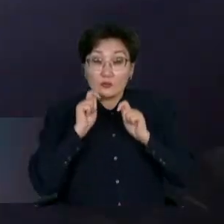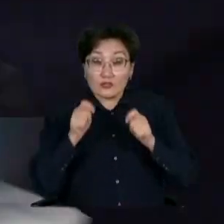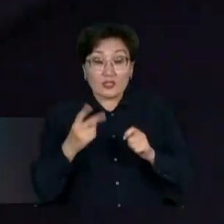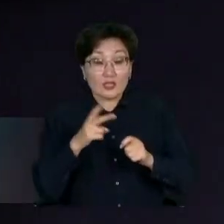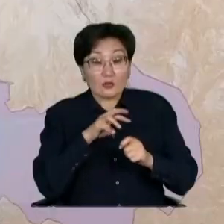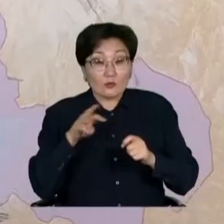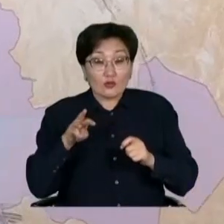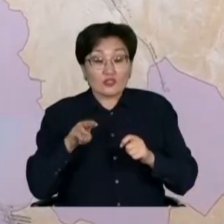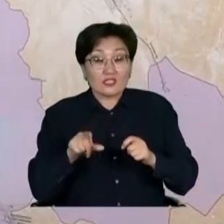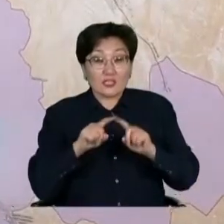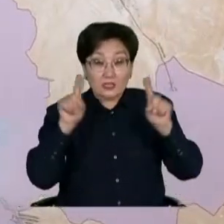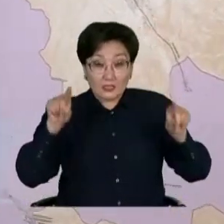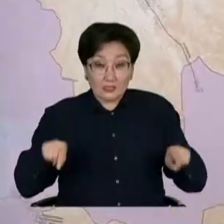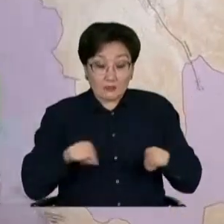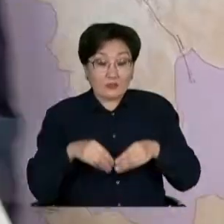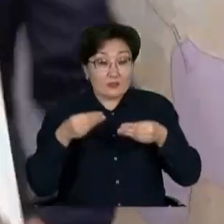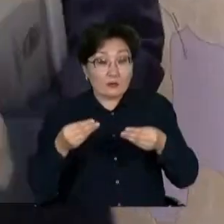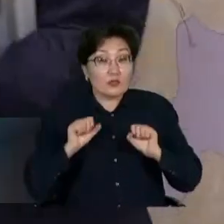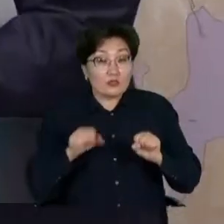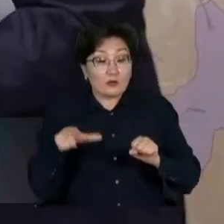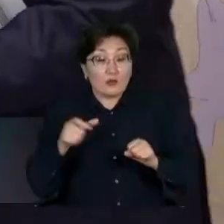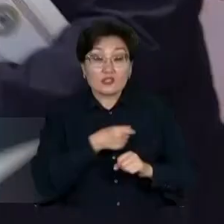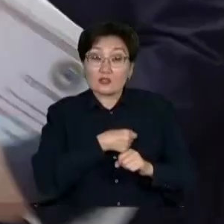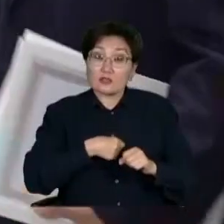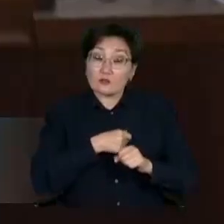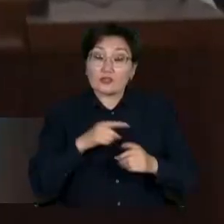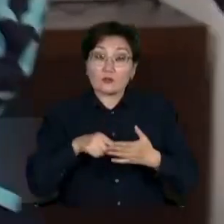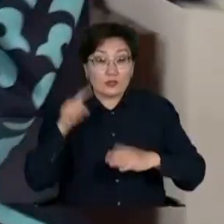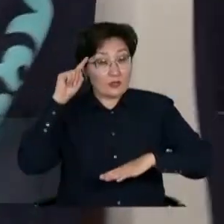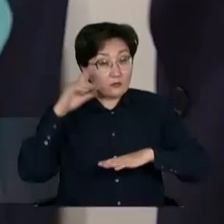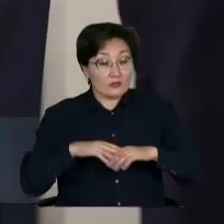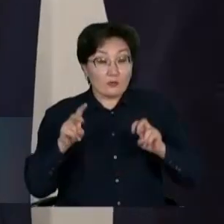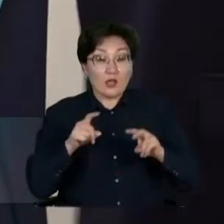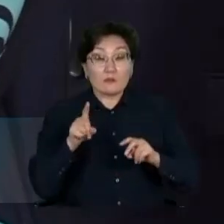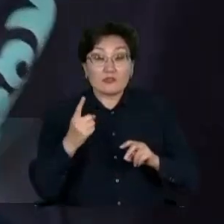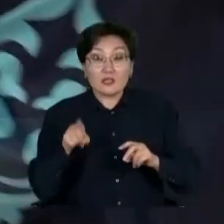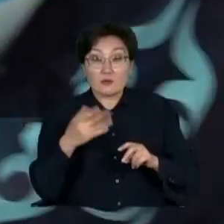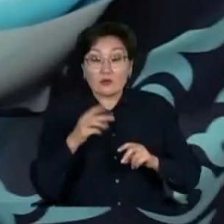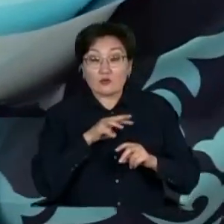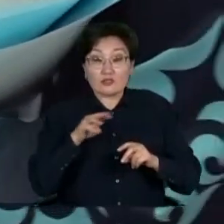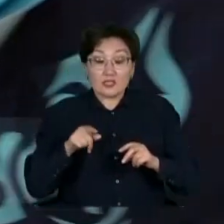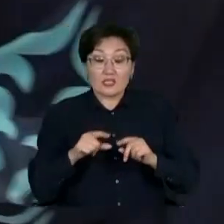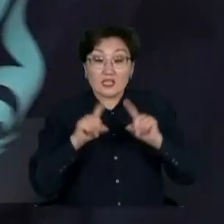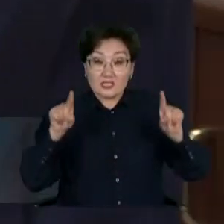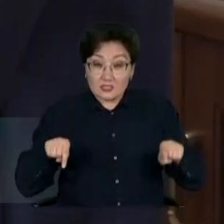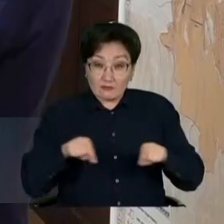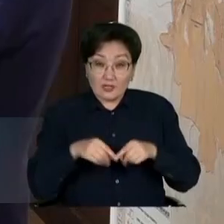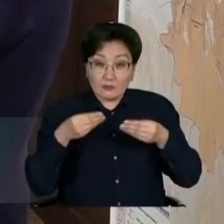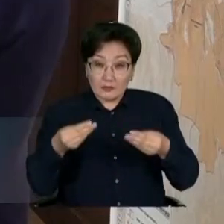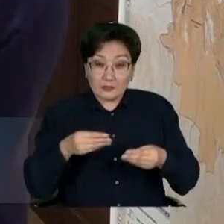миллион теңгенің сертификаты табысталды. Спортшының бапкеріне де шахар әкімінің атынан 1,5 миллион теңгенің сертификаты